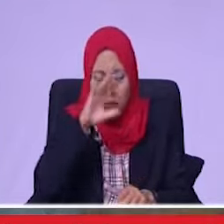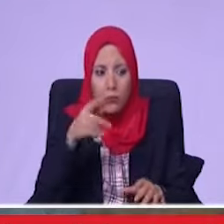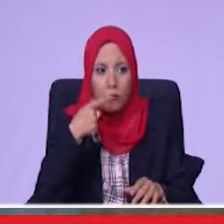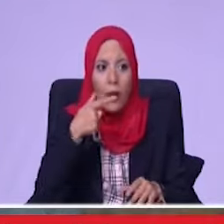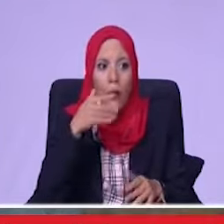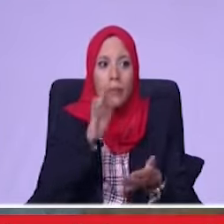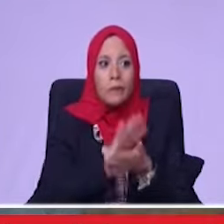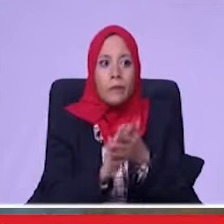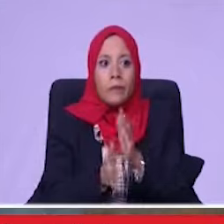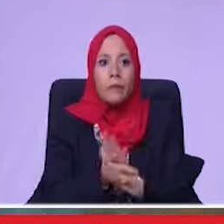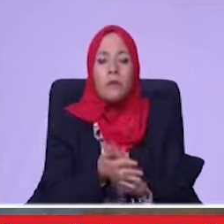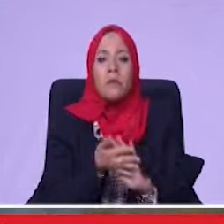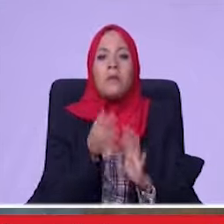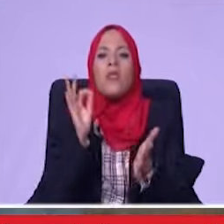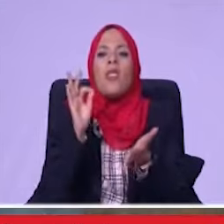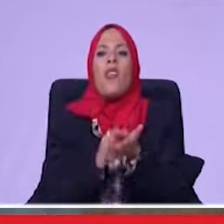خالص.